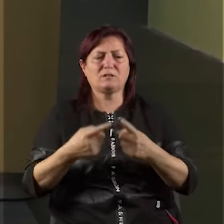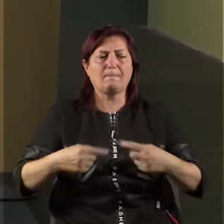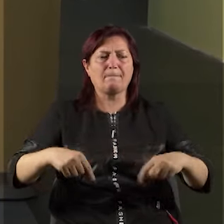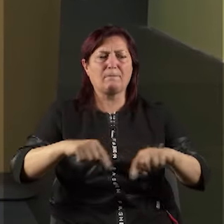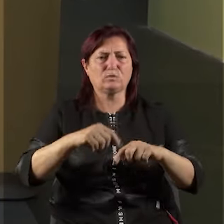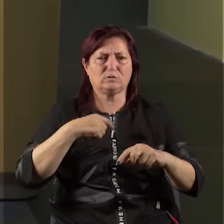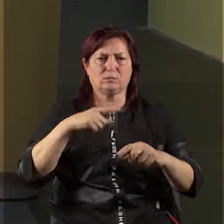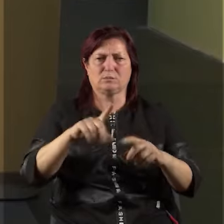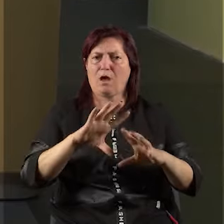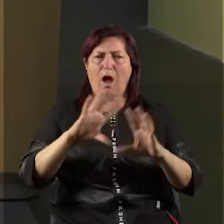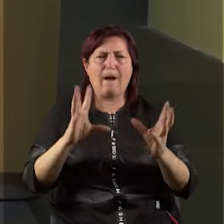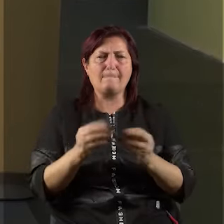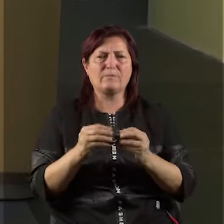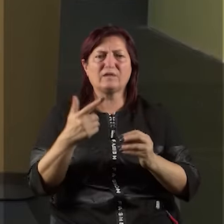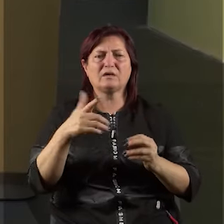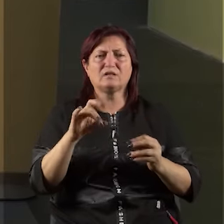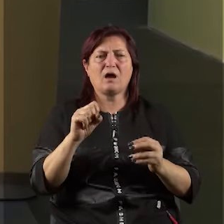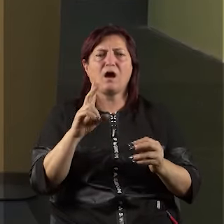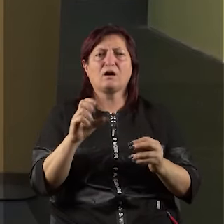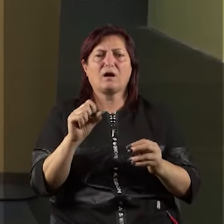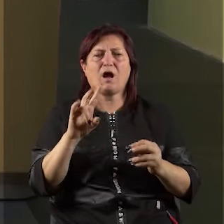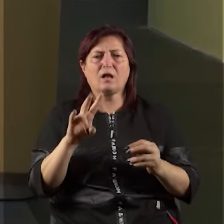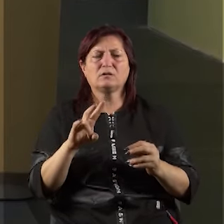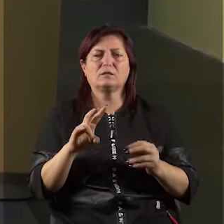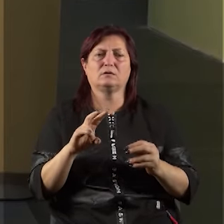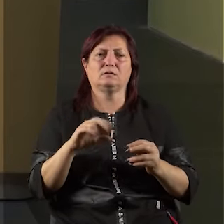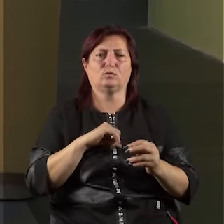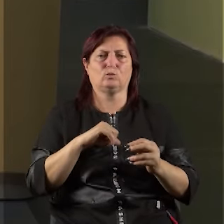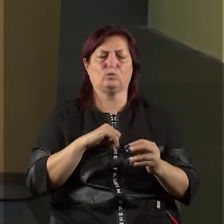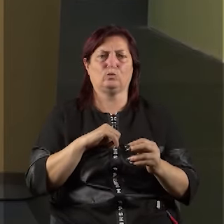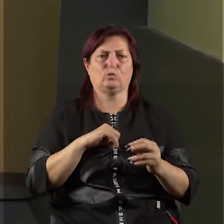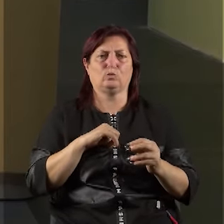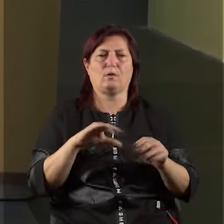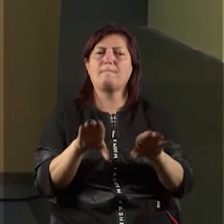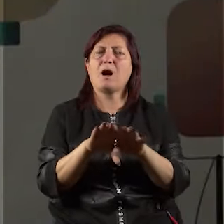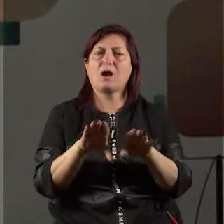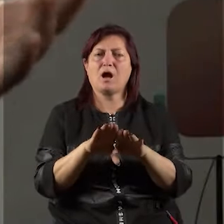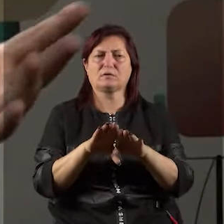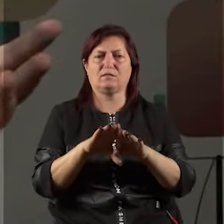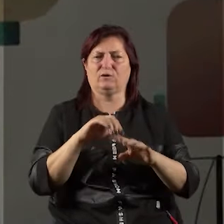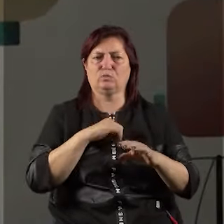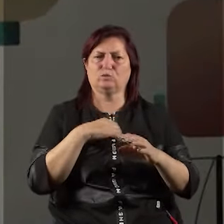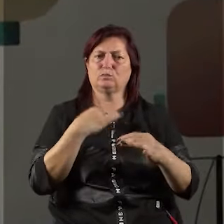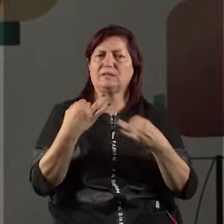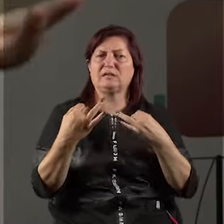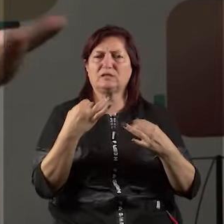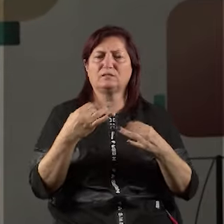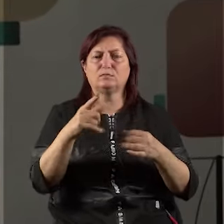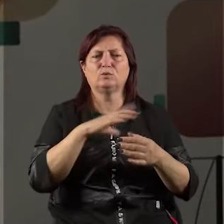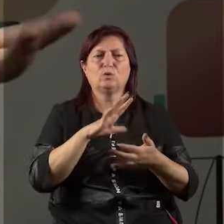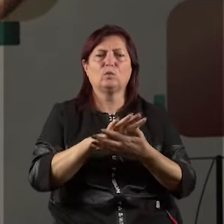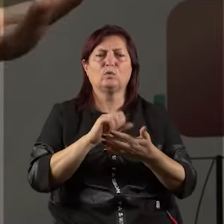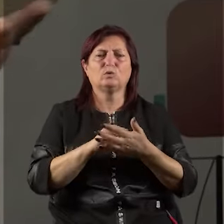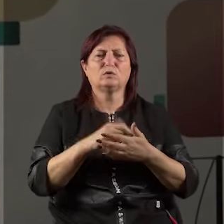ամենը գրական մակարդակով ենք դիտարկում, գրականությունն է կարևոր, թե ինչ է արտահայտում,